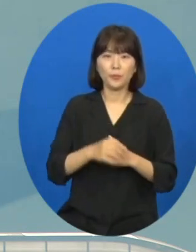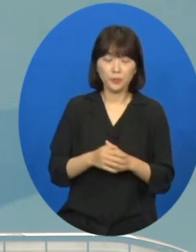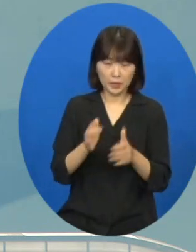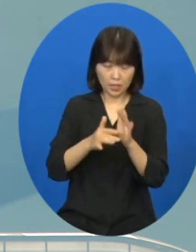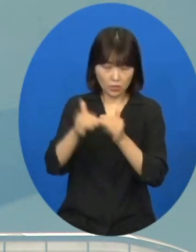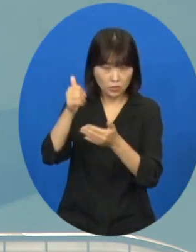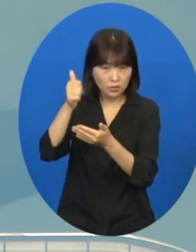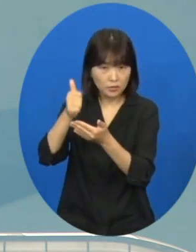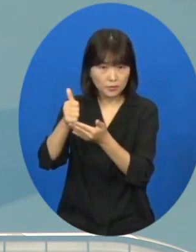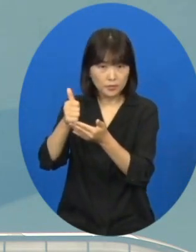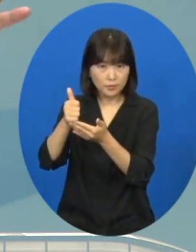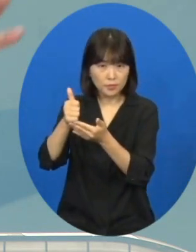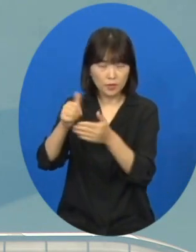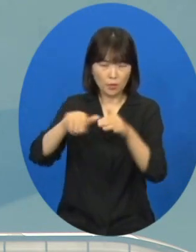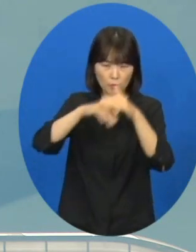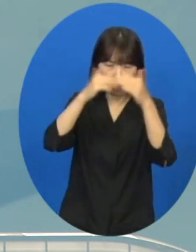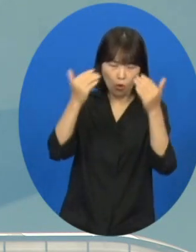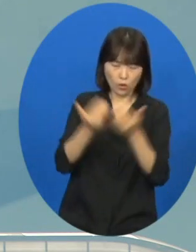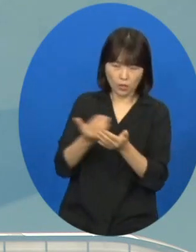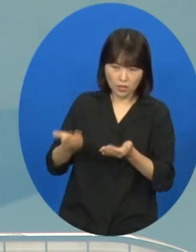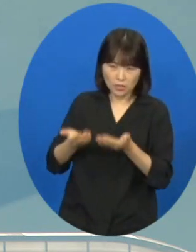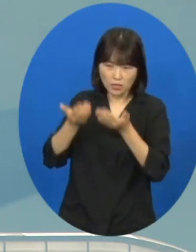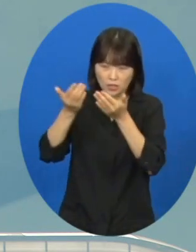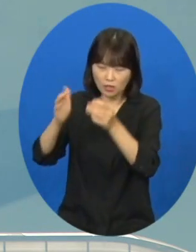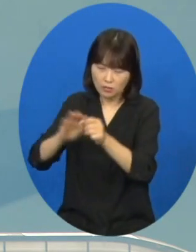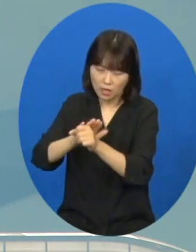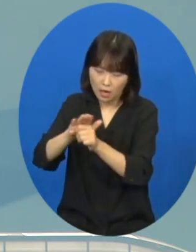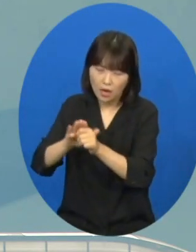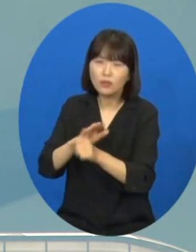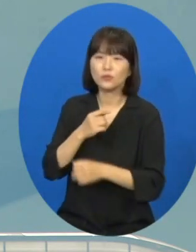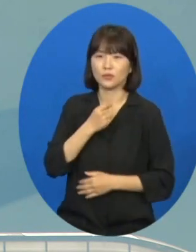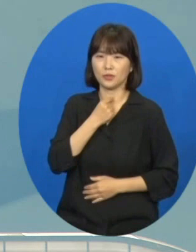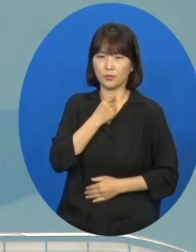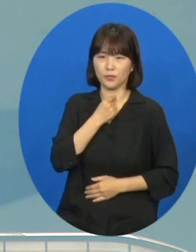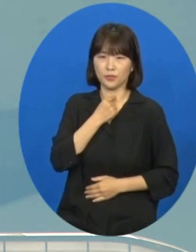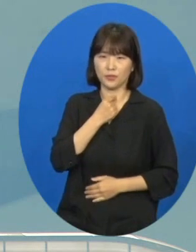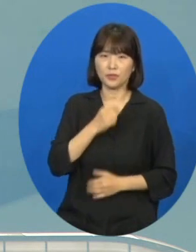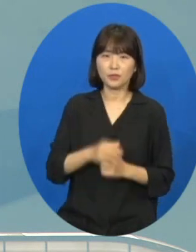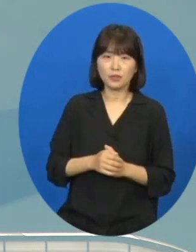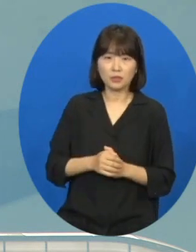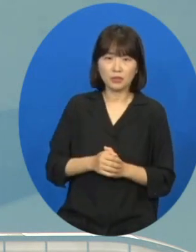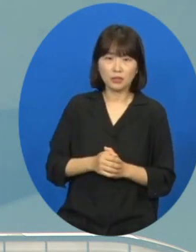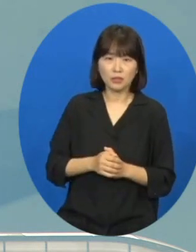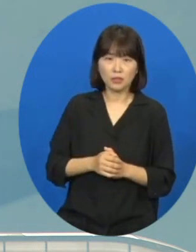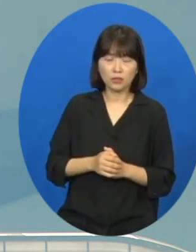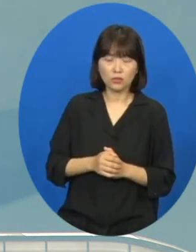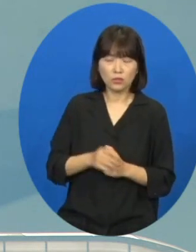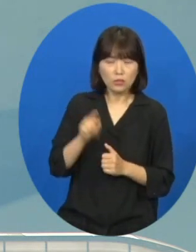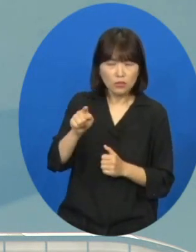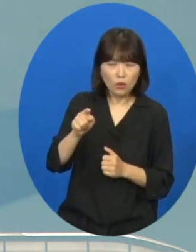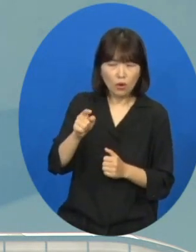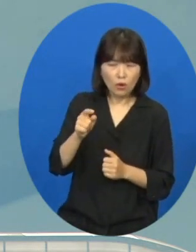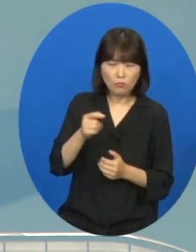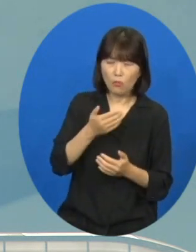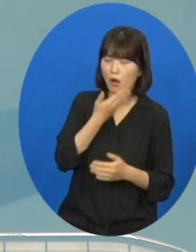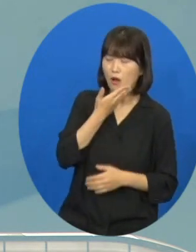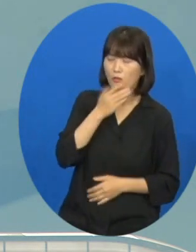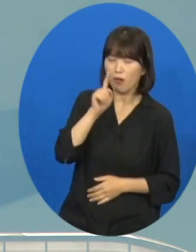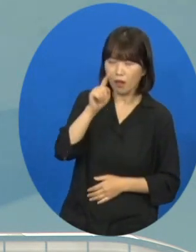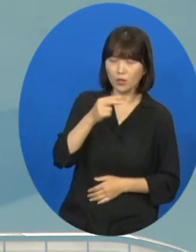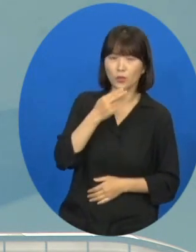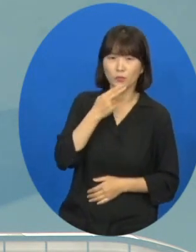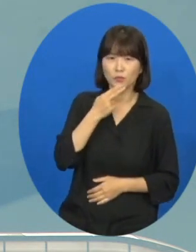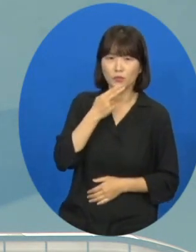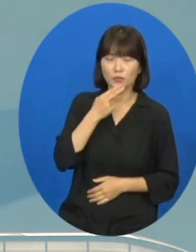예수님께 모든 걸 다 드려 사랑하고 싶어요. 그리고도 조금도 아깝지도 않아요.